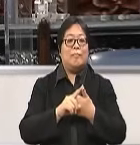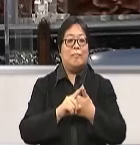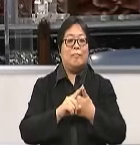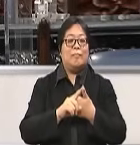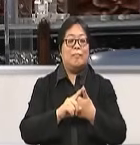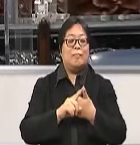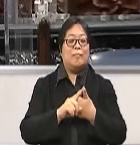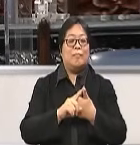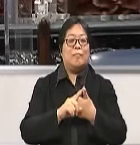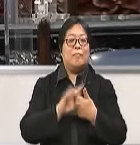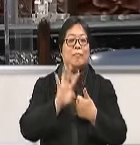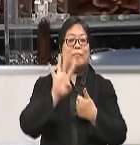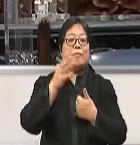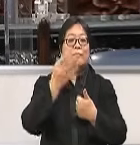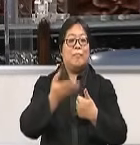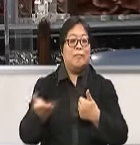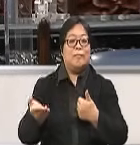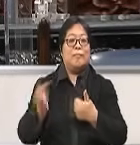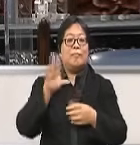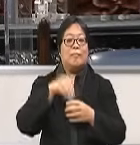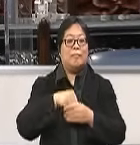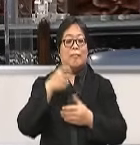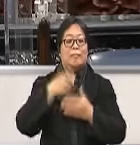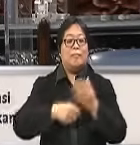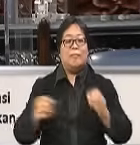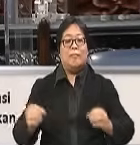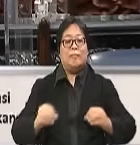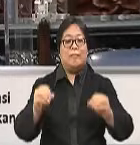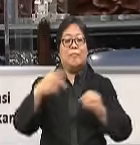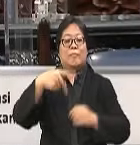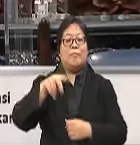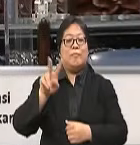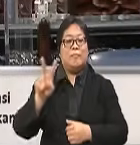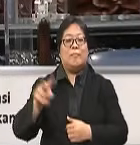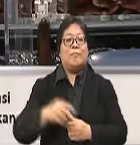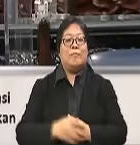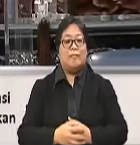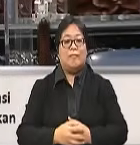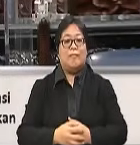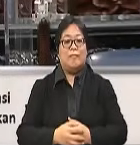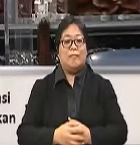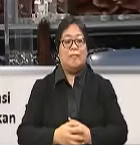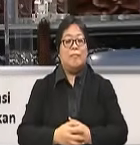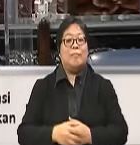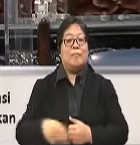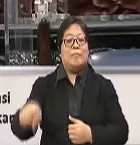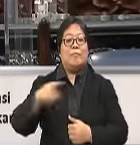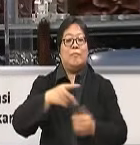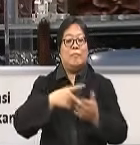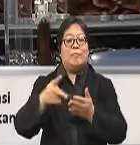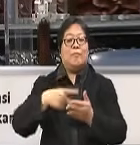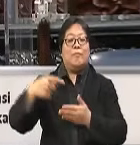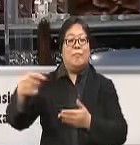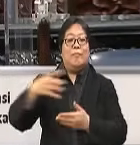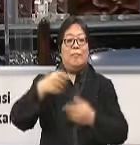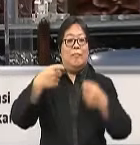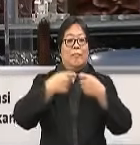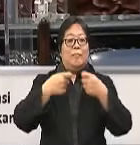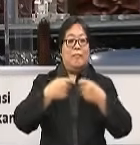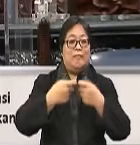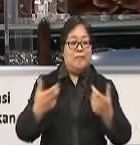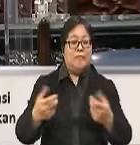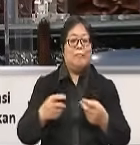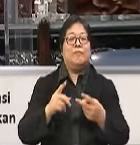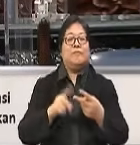4 meliputi kos pengoperasian BB yaitu kebanyakan bagi sewaan dan youtility